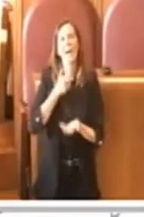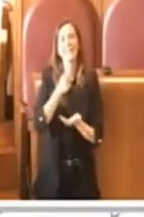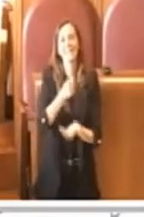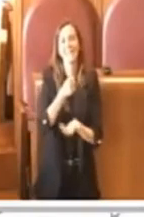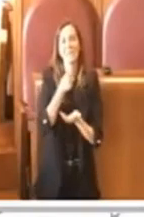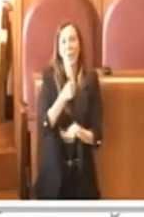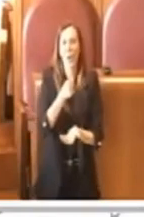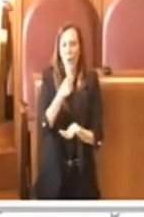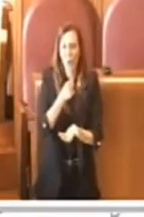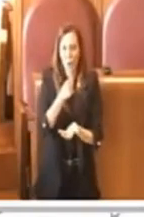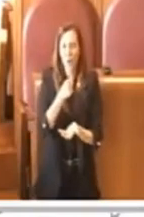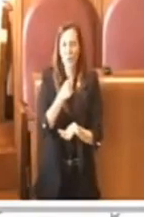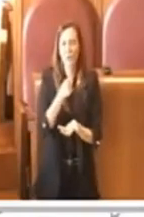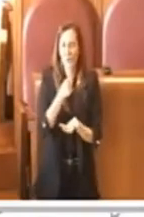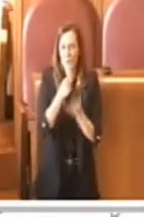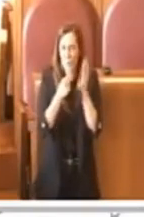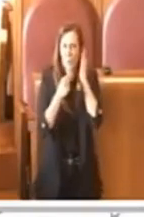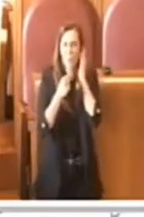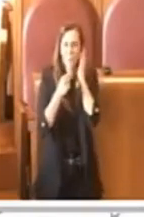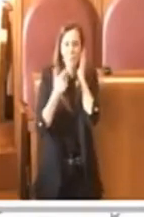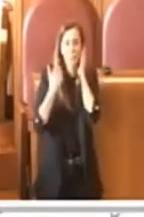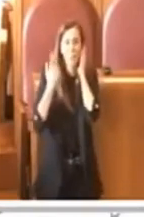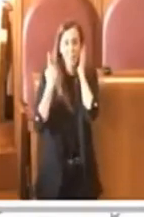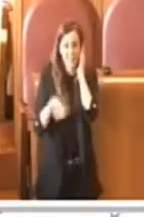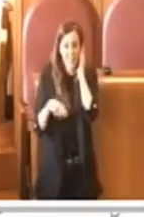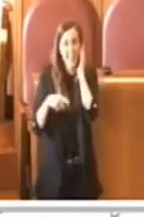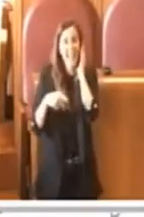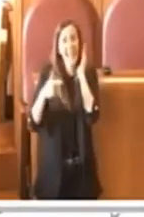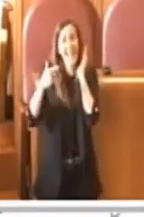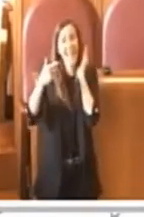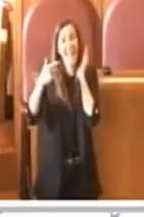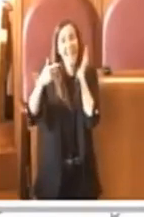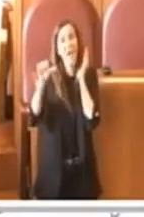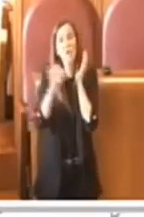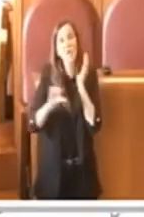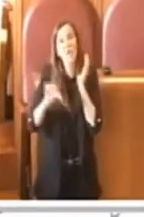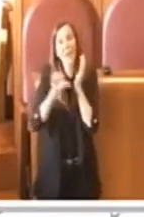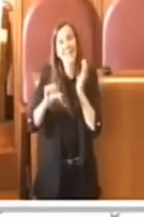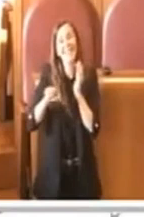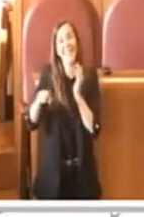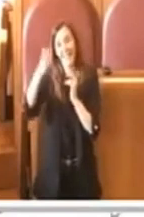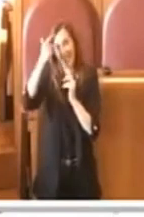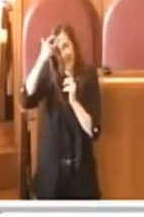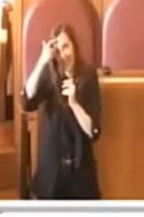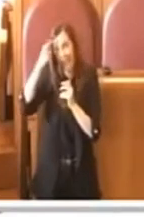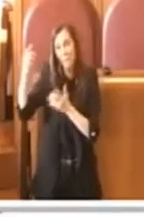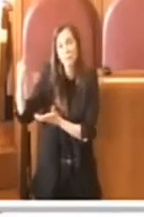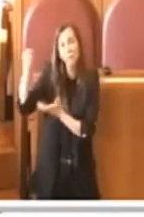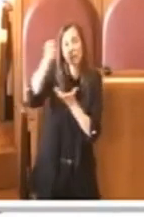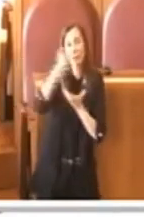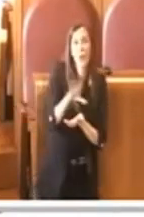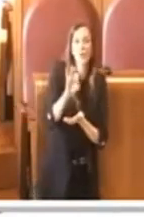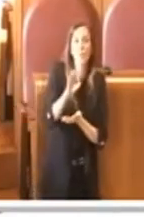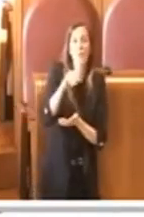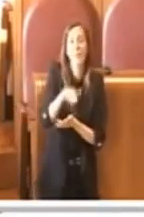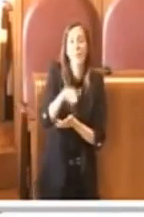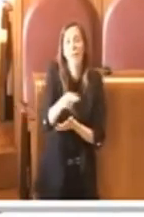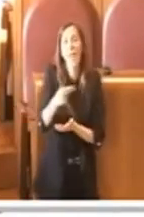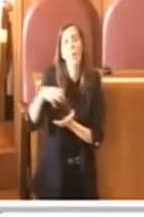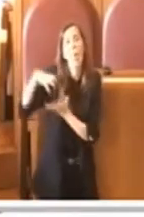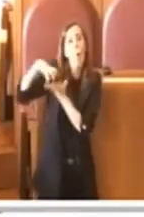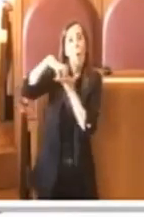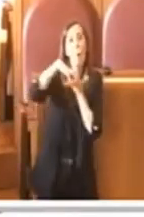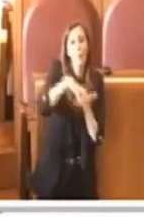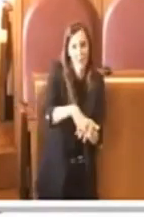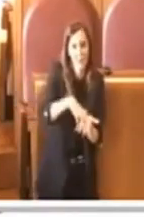che la soprintendenza di Stato stanziasse 50.000 euro come prima tranche di un contributo che